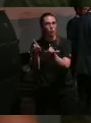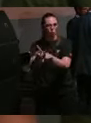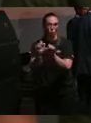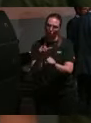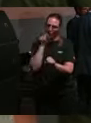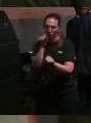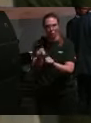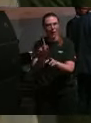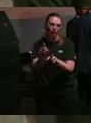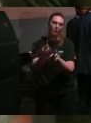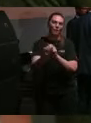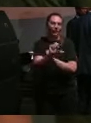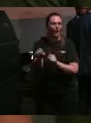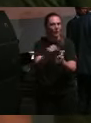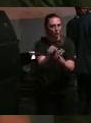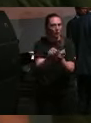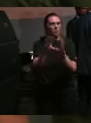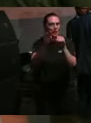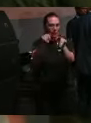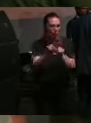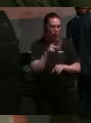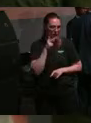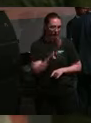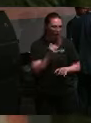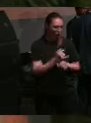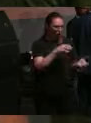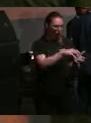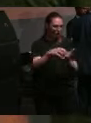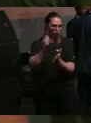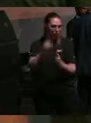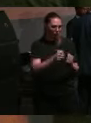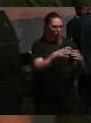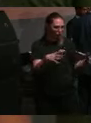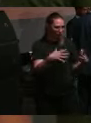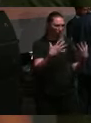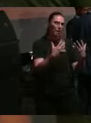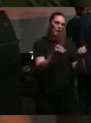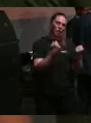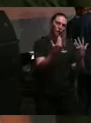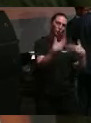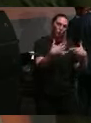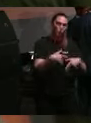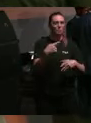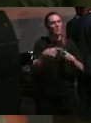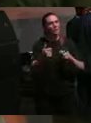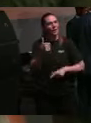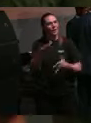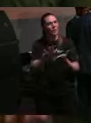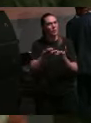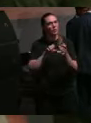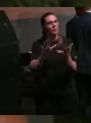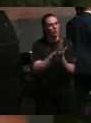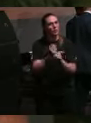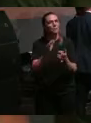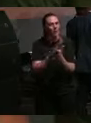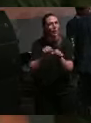hensyn. Så det å se på hvordan man kan innenfor regioner få til mer kraftproduksjon, og at kommunene har en hand på rattet, tror jeg er helt avgjørende. Men